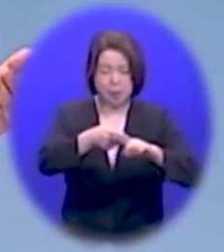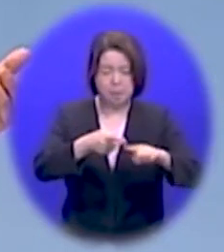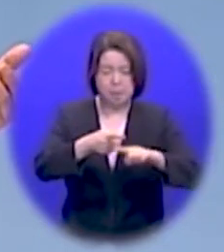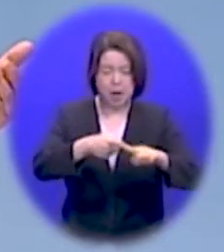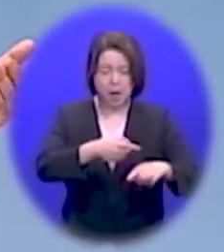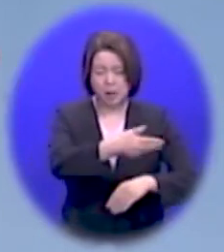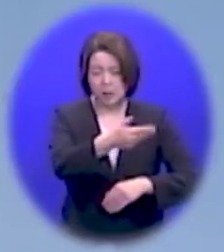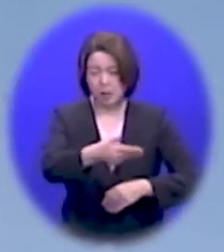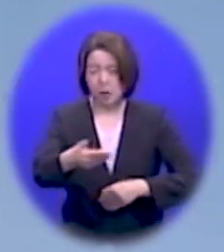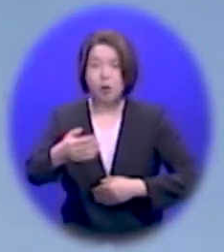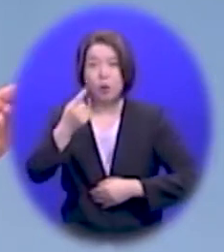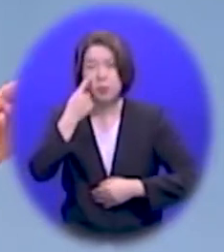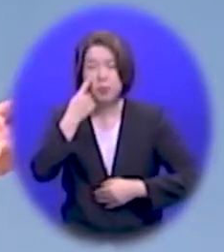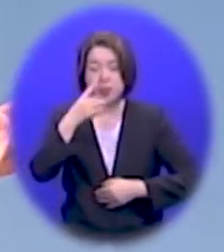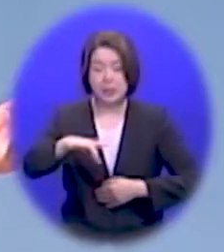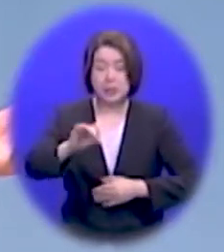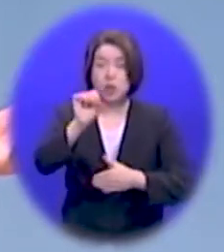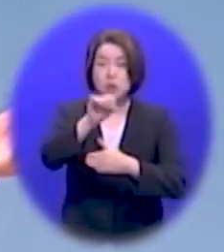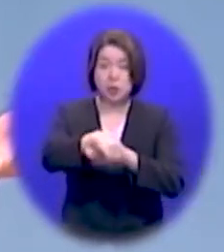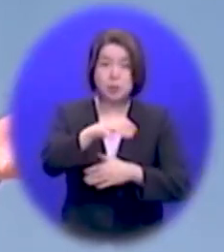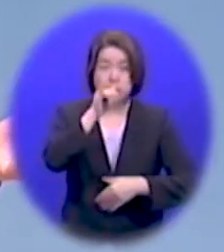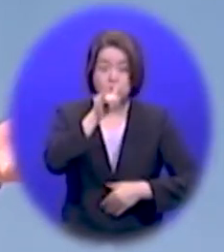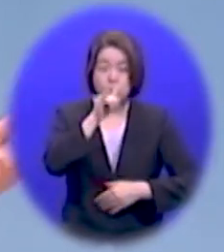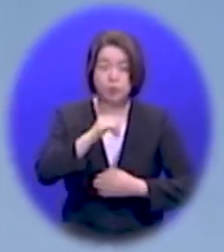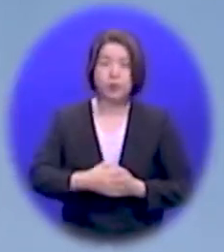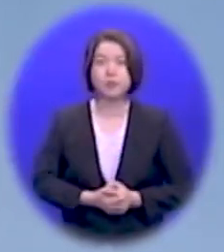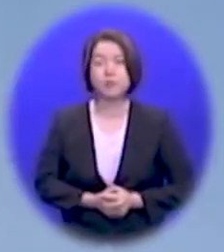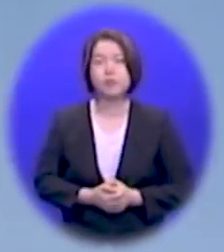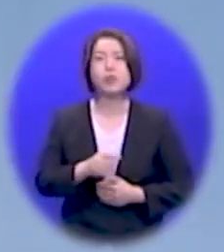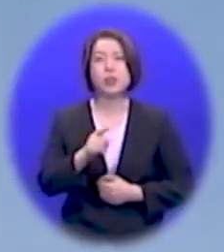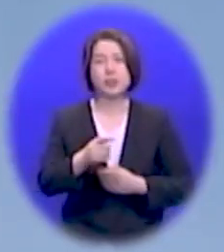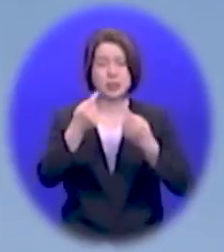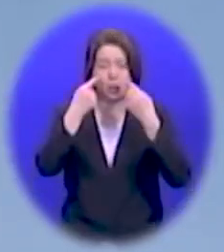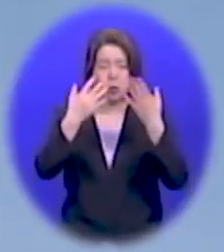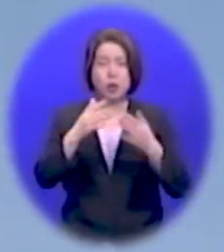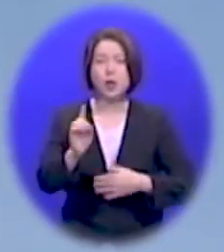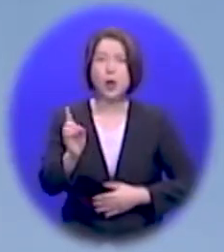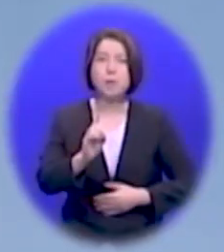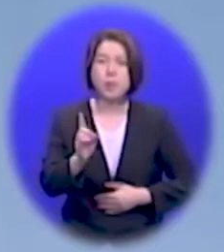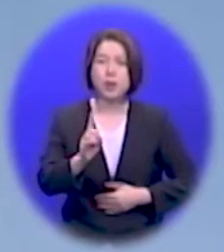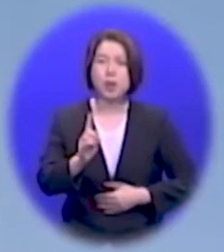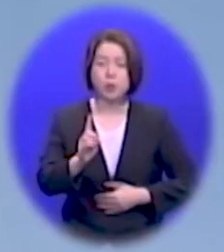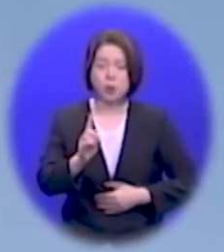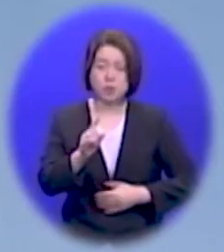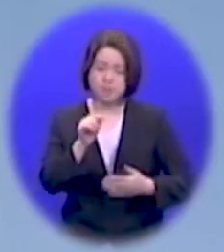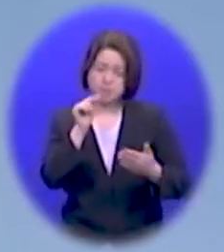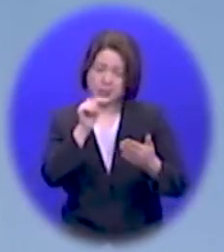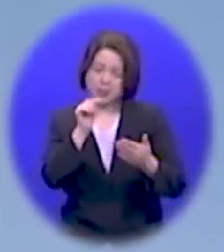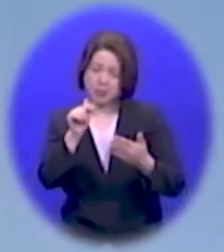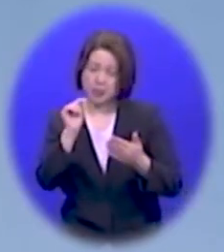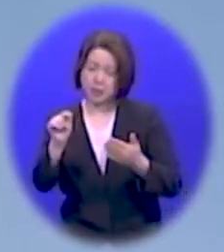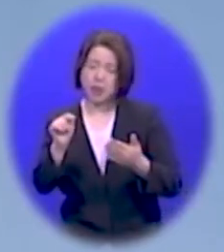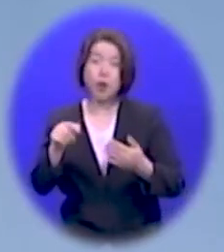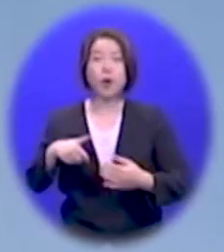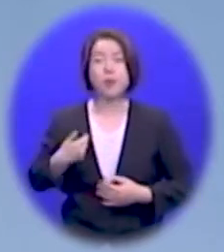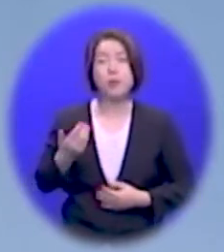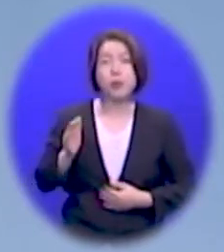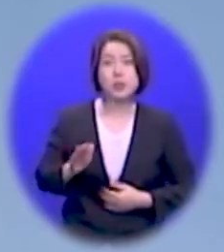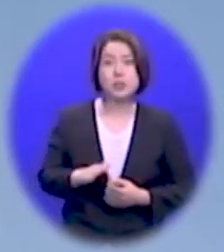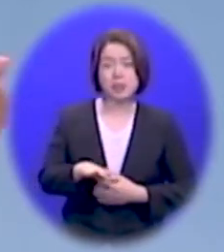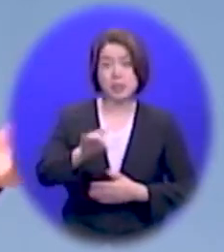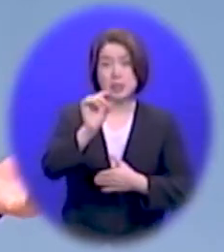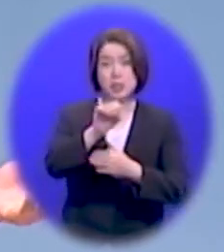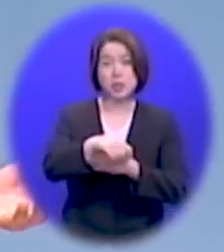보니까 첫 열매가 있었던 거지요 그죠 그게 정확하게 무엇을 하고 딱 지정 하기는 쉽지 않아 보여도 첫